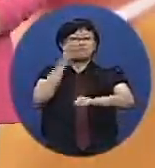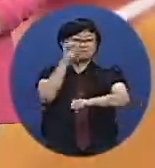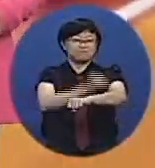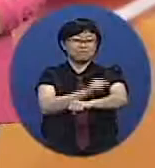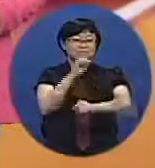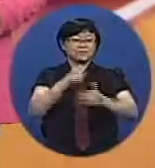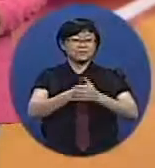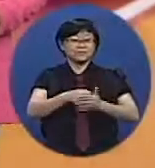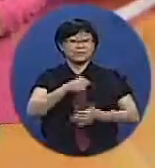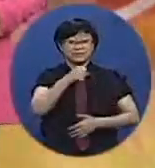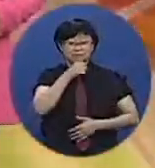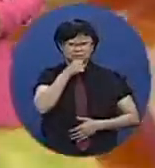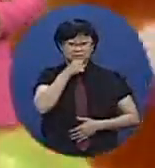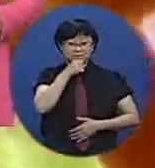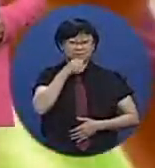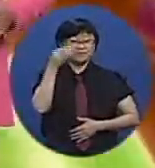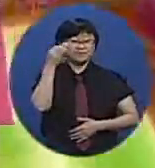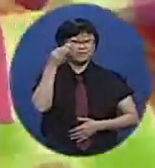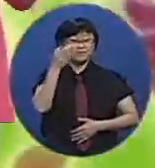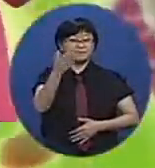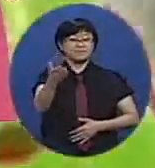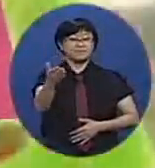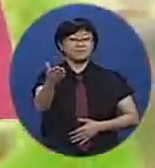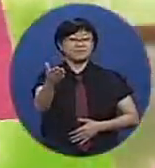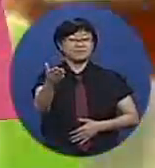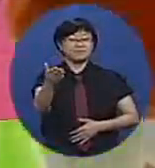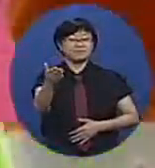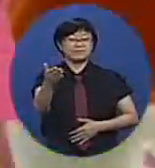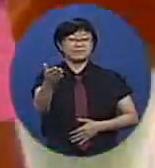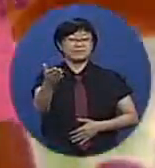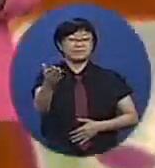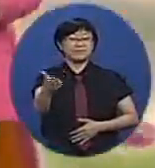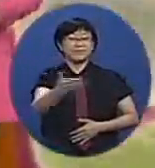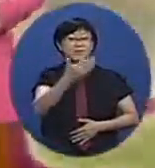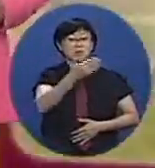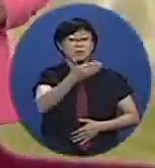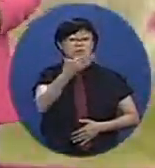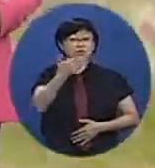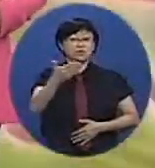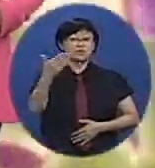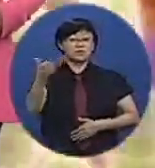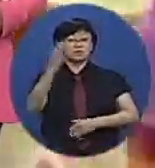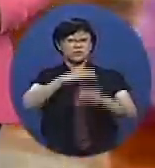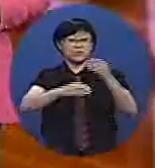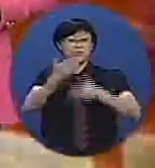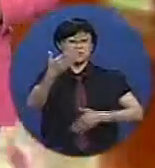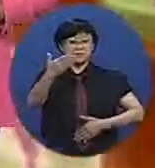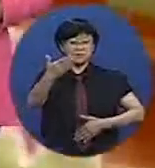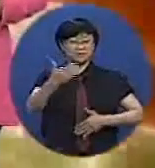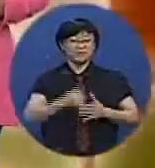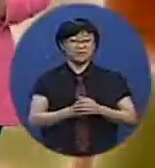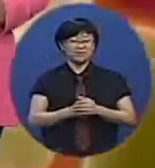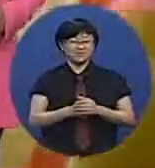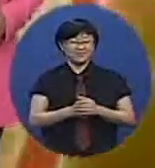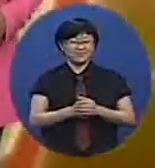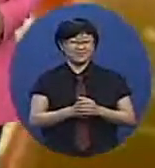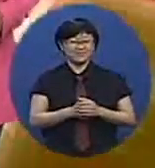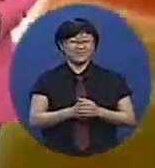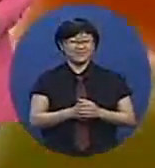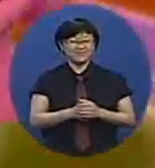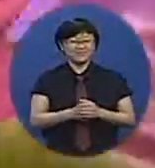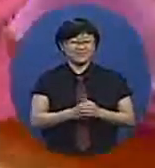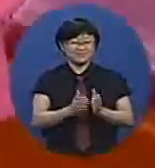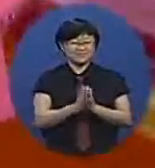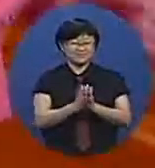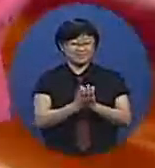대단하셨습니다. 점수 보겠습니다. 점수 주세요. 9점 9점 9점 보너스 9점입니다.